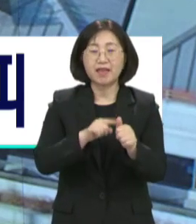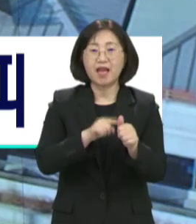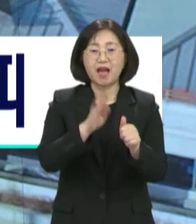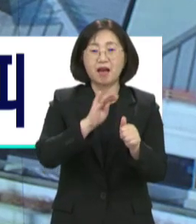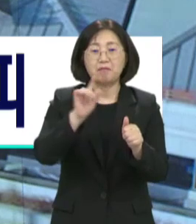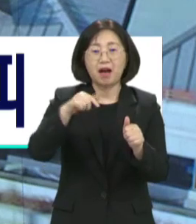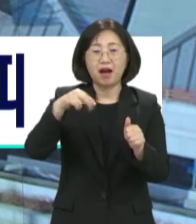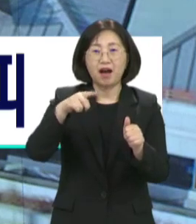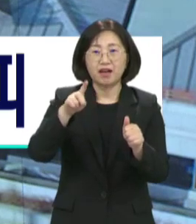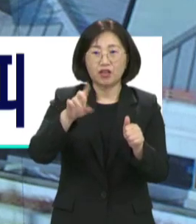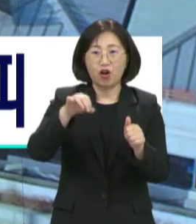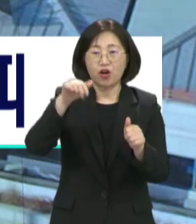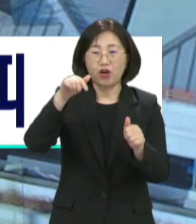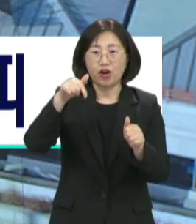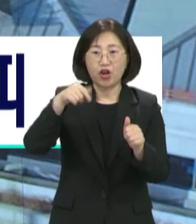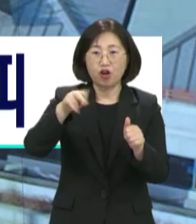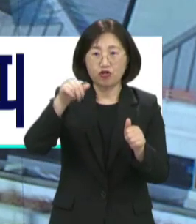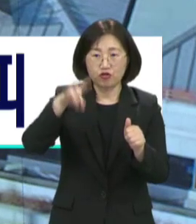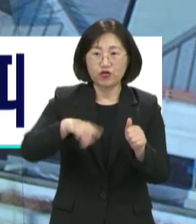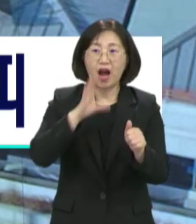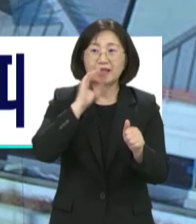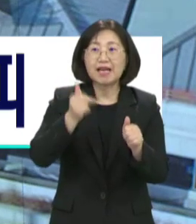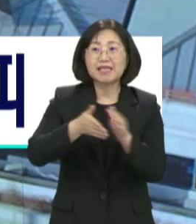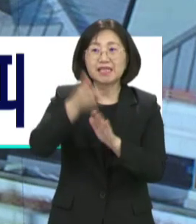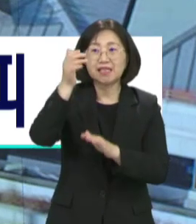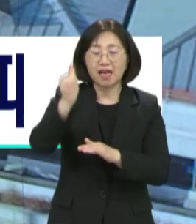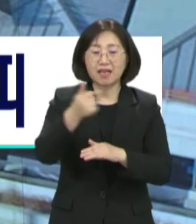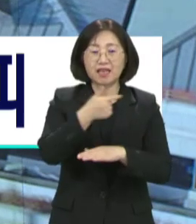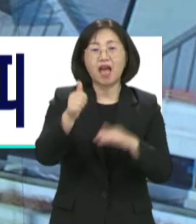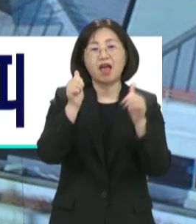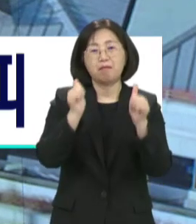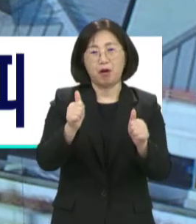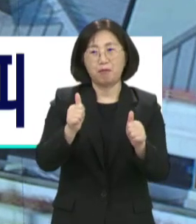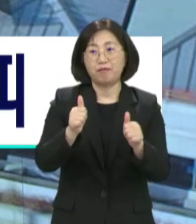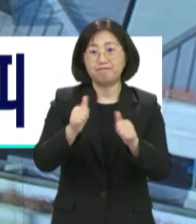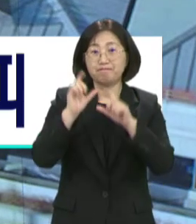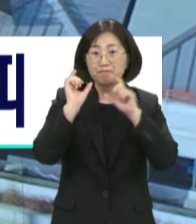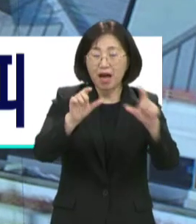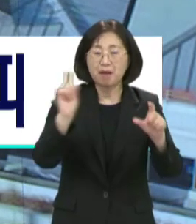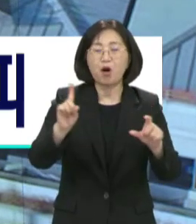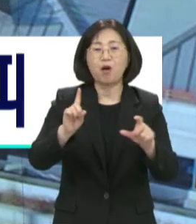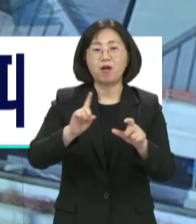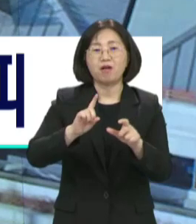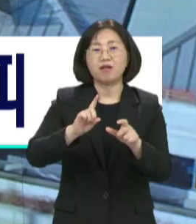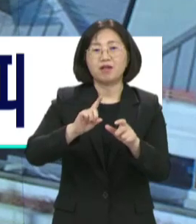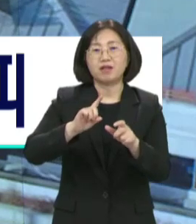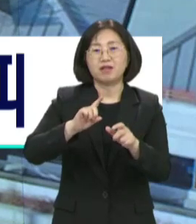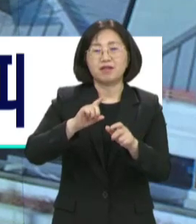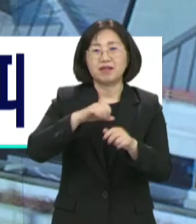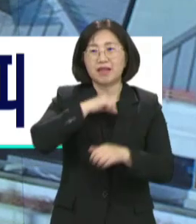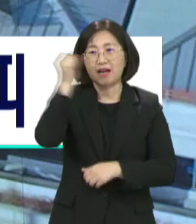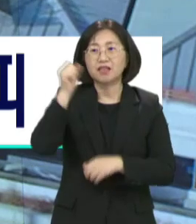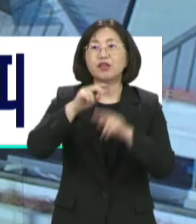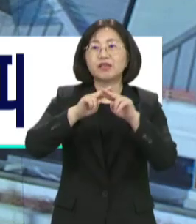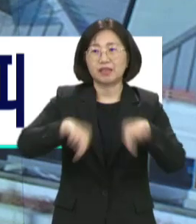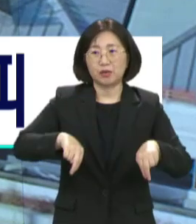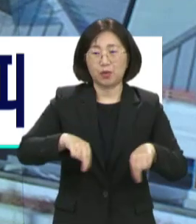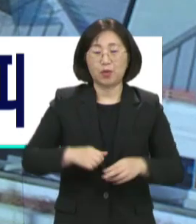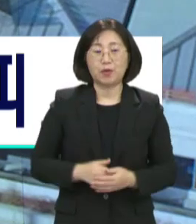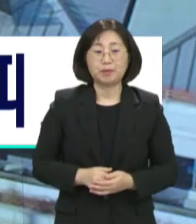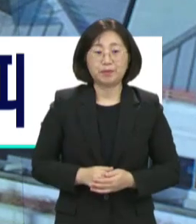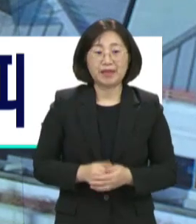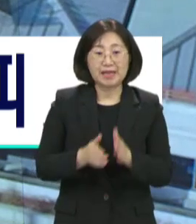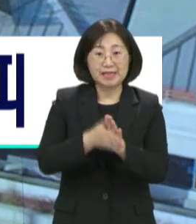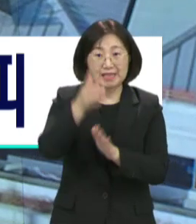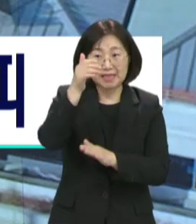아산시장이 예상대로 대법원에서도 당선 무효형이 확정돼 시장직에서 물러났습니다. 시장의